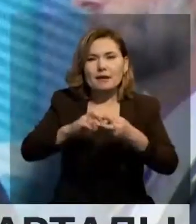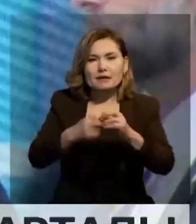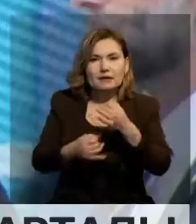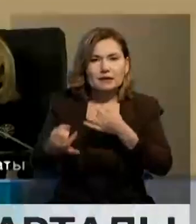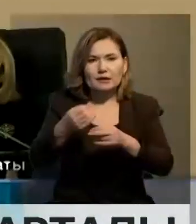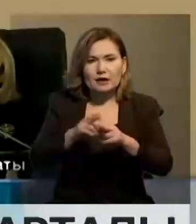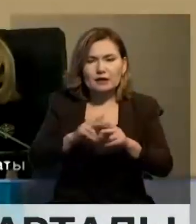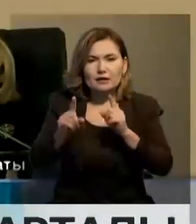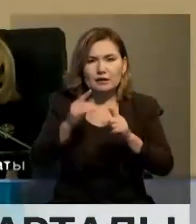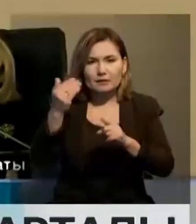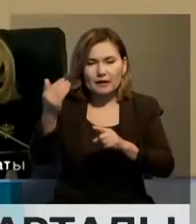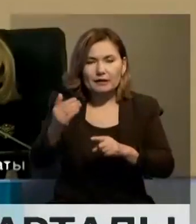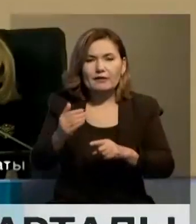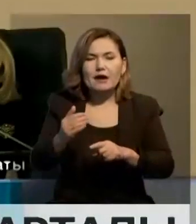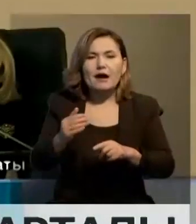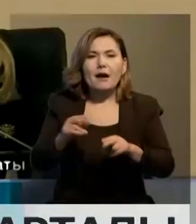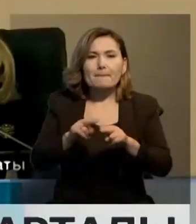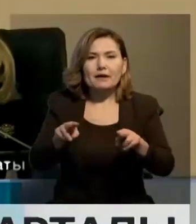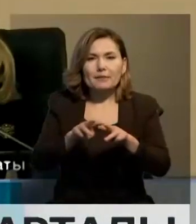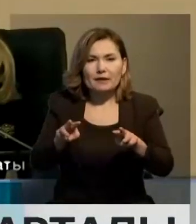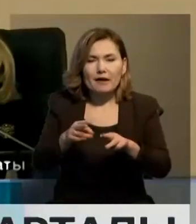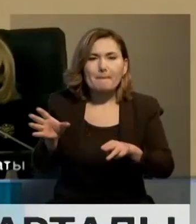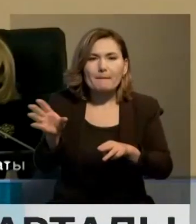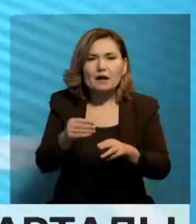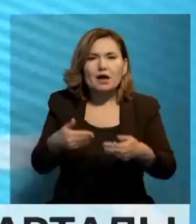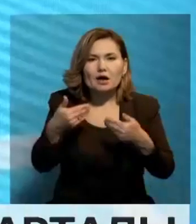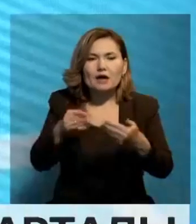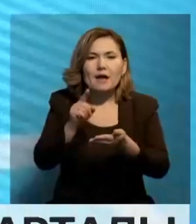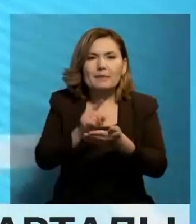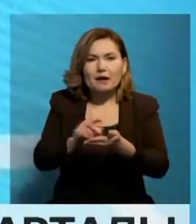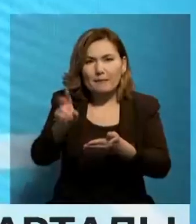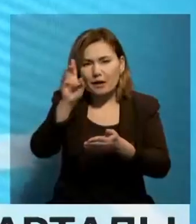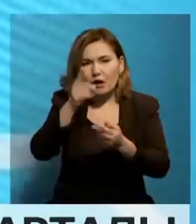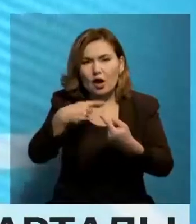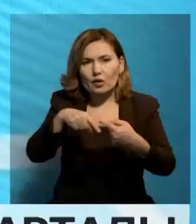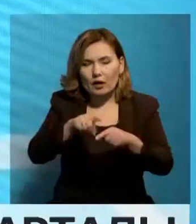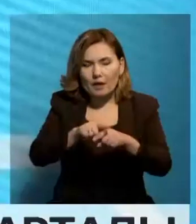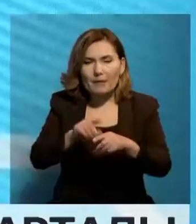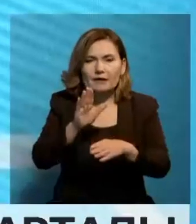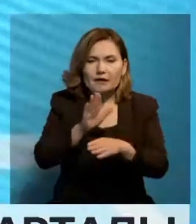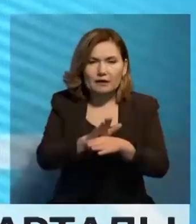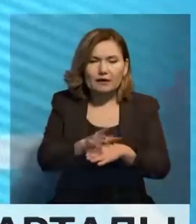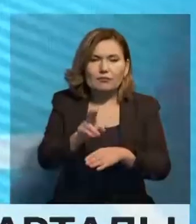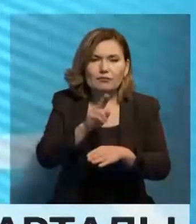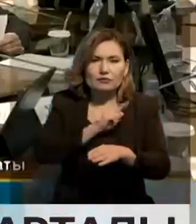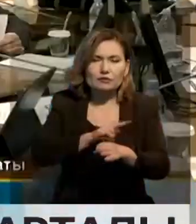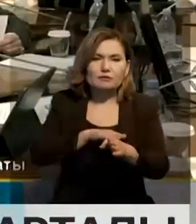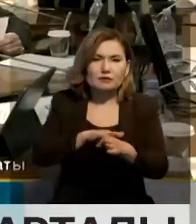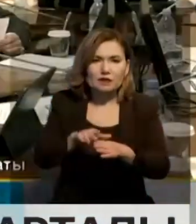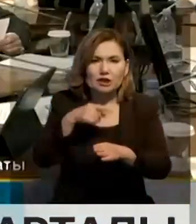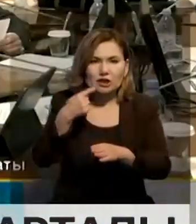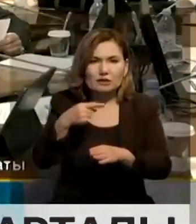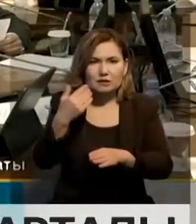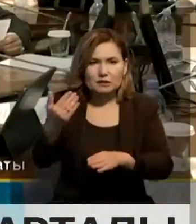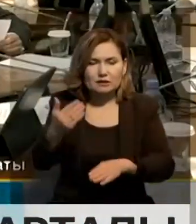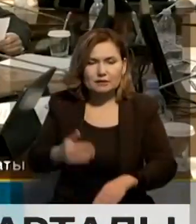талқыланды. Жиын соңында Әлихан Смайылов барлық ұсыныстарды тиісті мемлекеттік органдарға тапсырып, пысықтайтынын жеткізді.